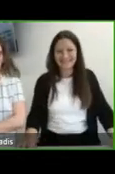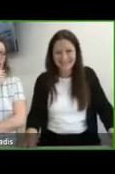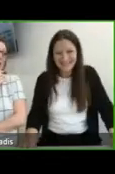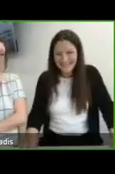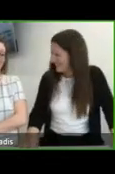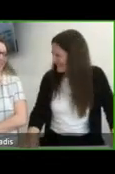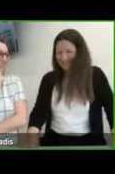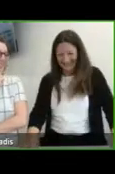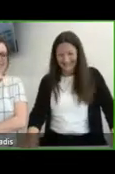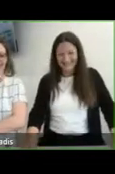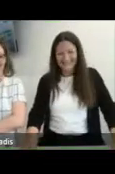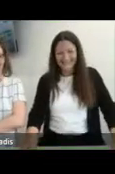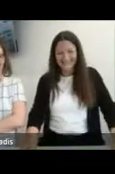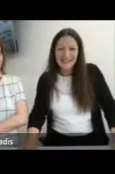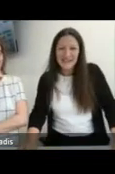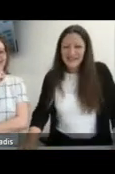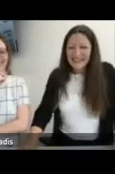Tu fais bien.